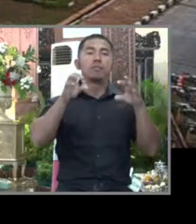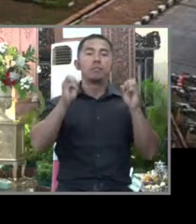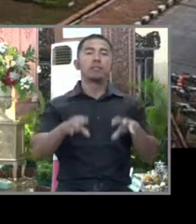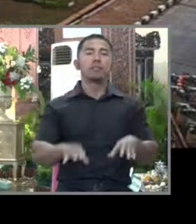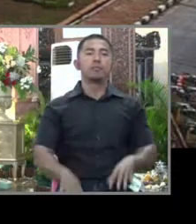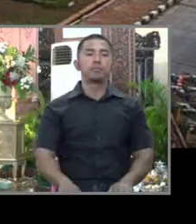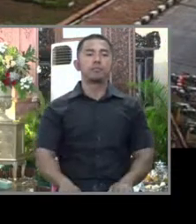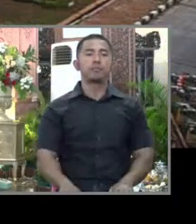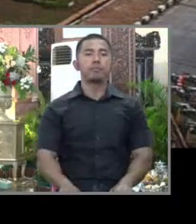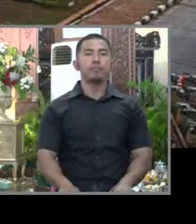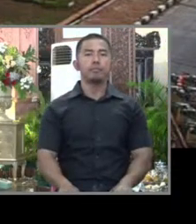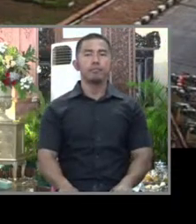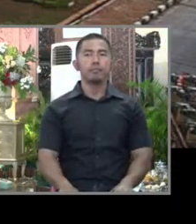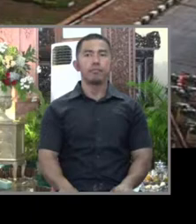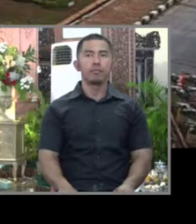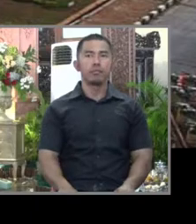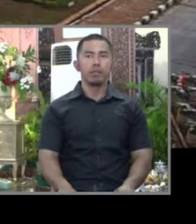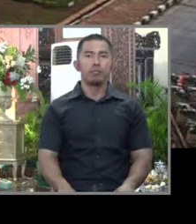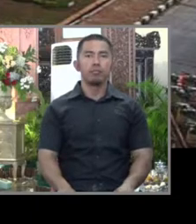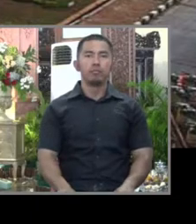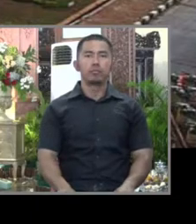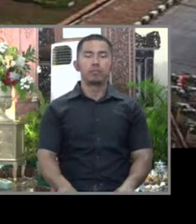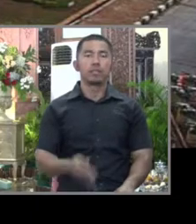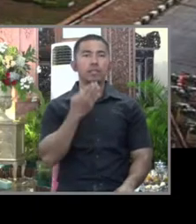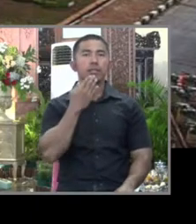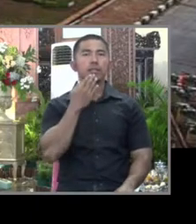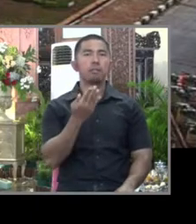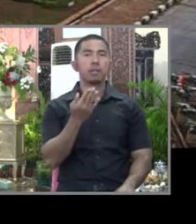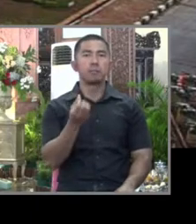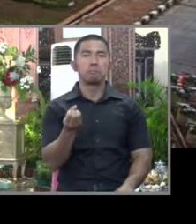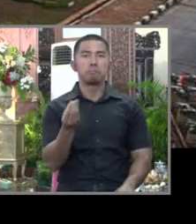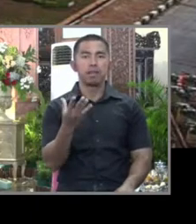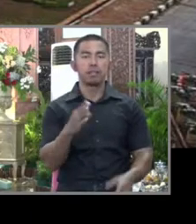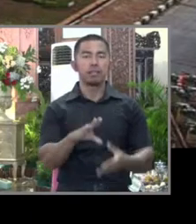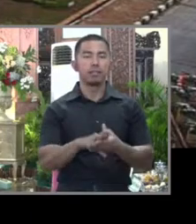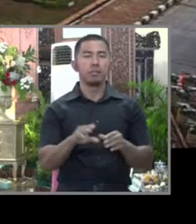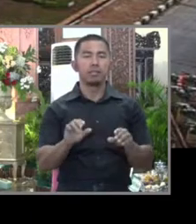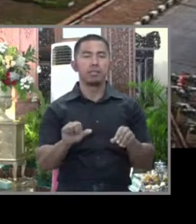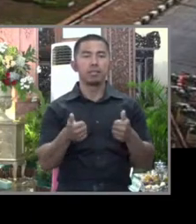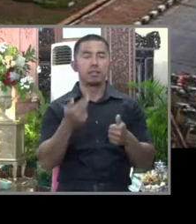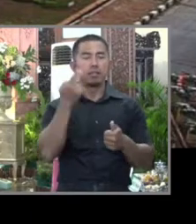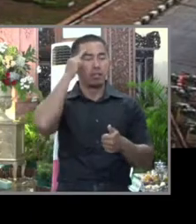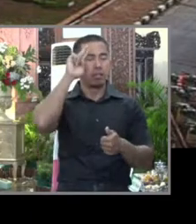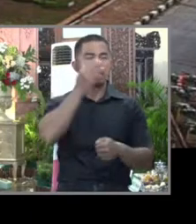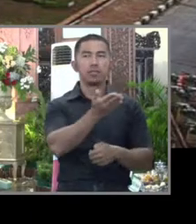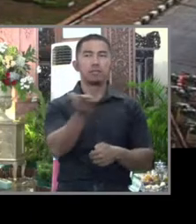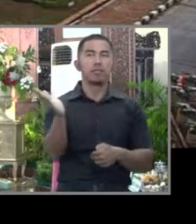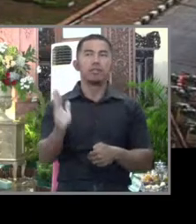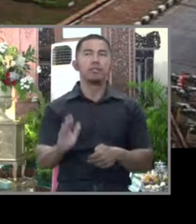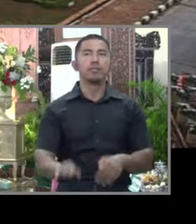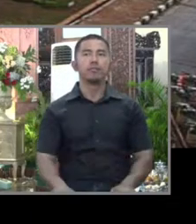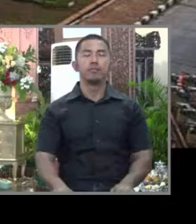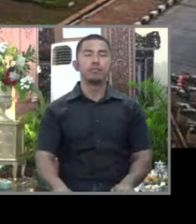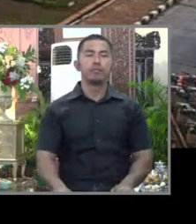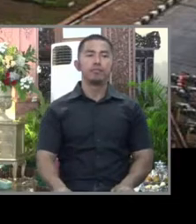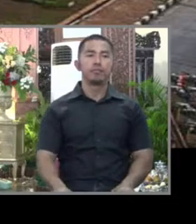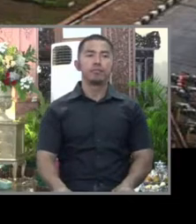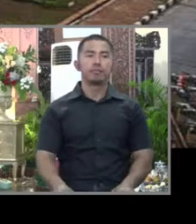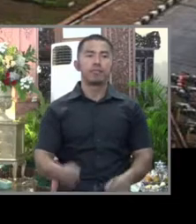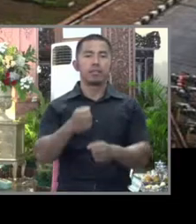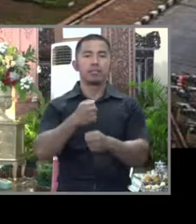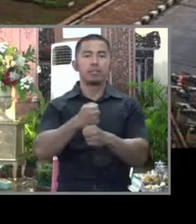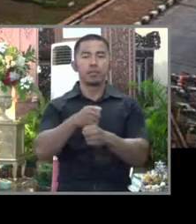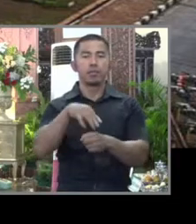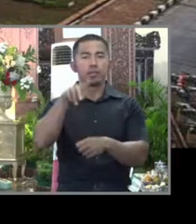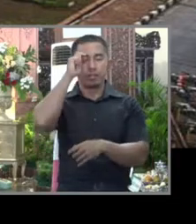wabarakatuh Selamat pagi salam sejahtera untuk kita semua pak gubernur yang